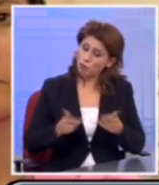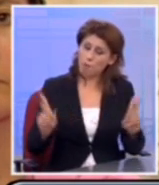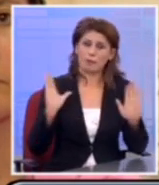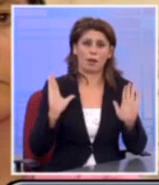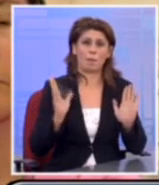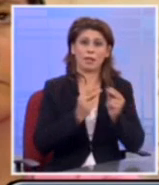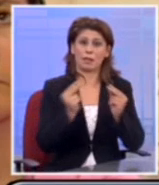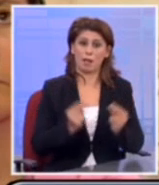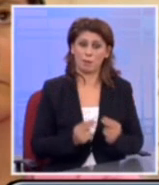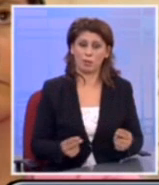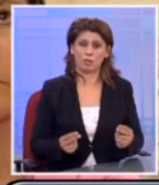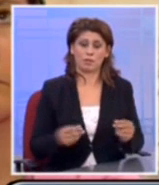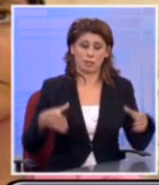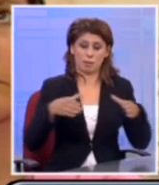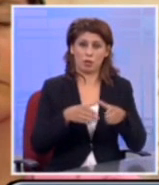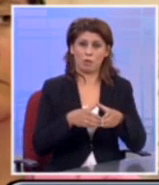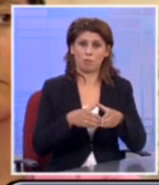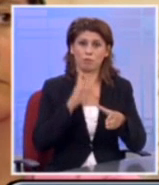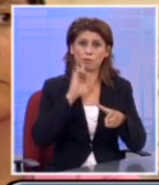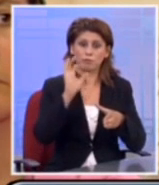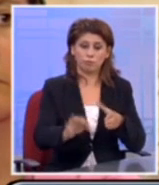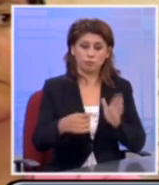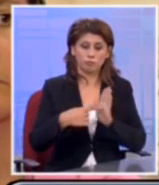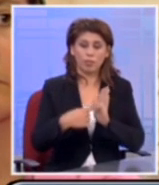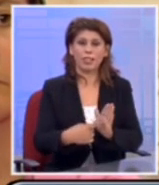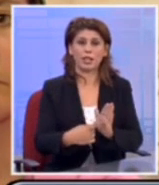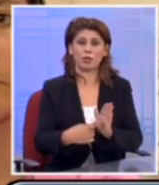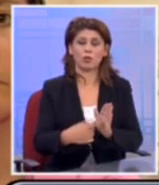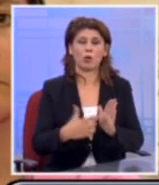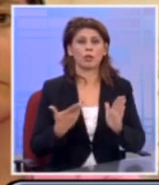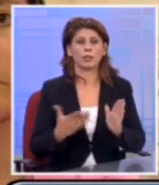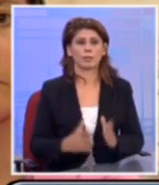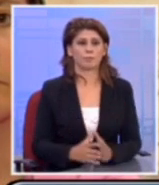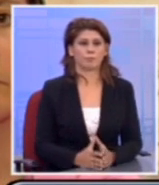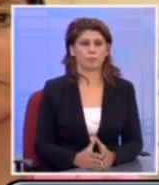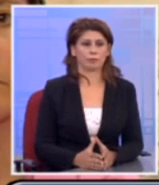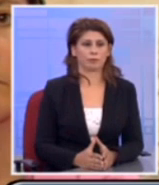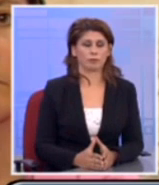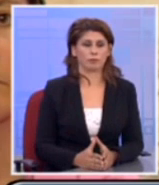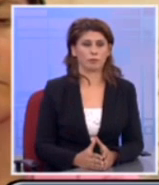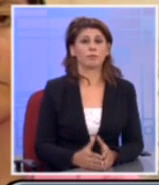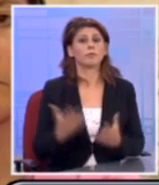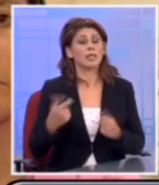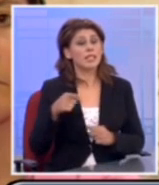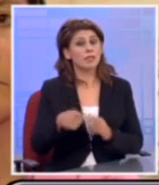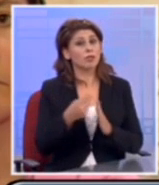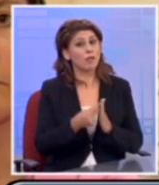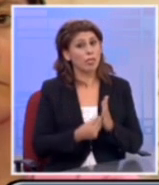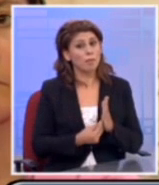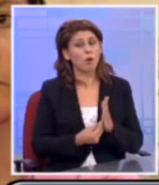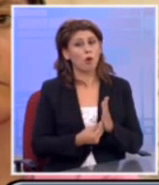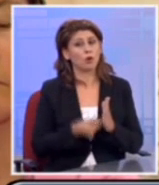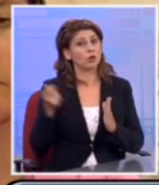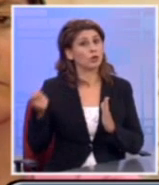τα πορίσματα της Επιτροπής μας καταδεικνύουν ότι είναι σε τέτοιο βαθμό